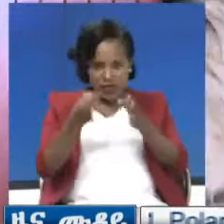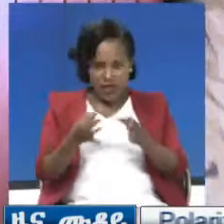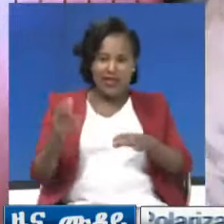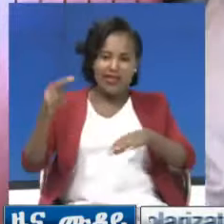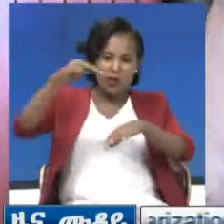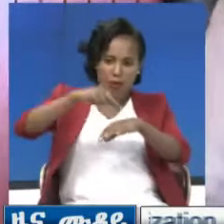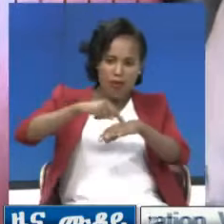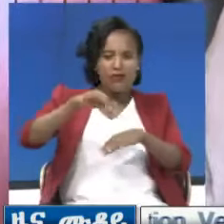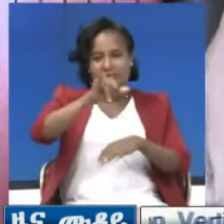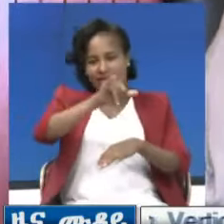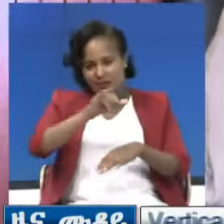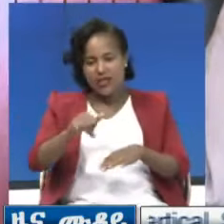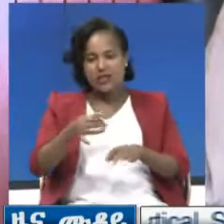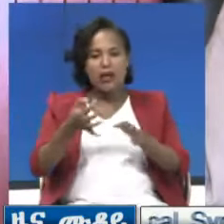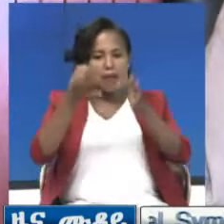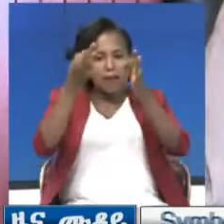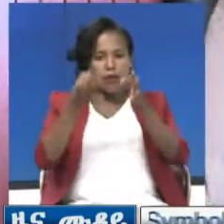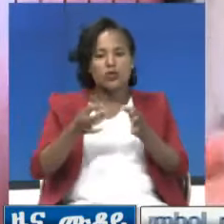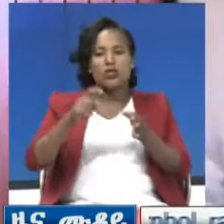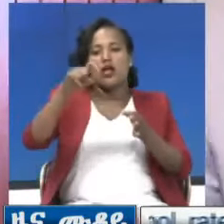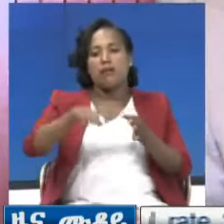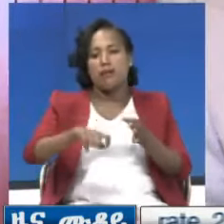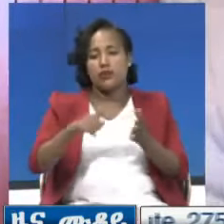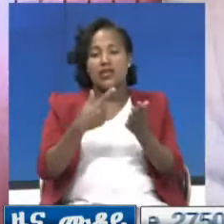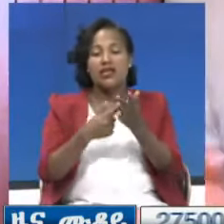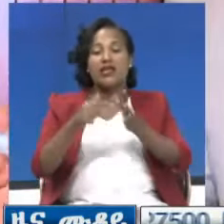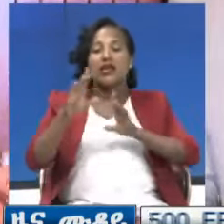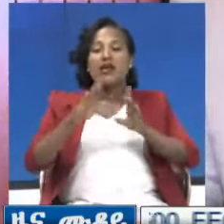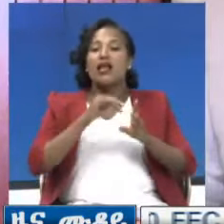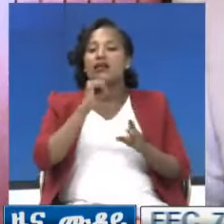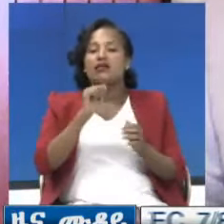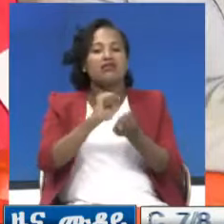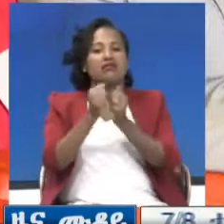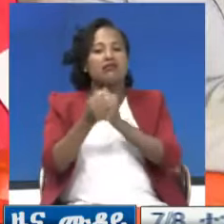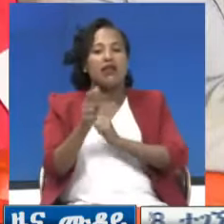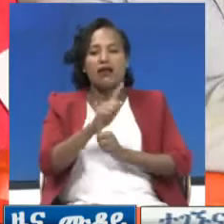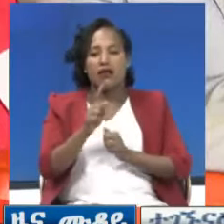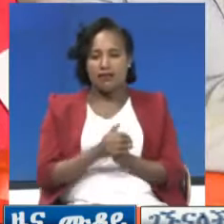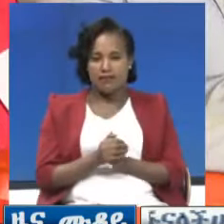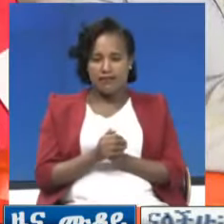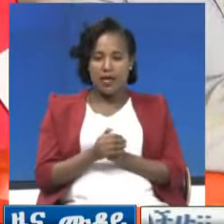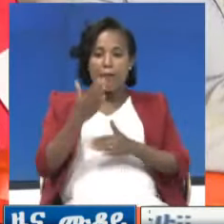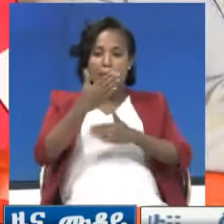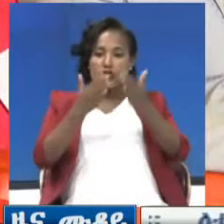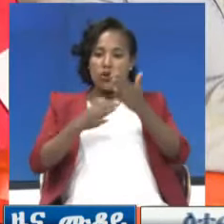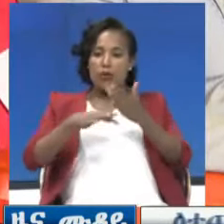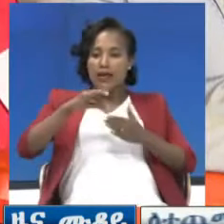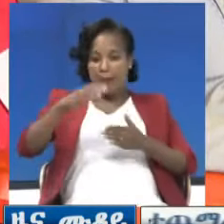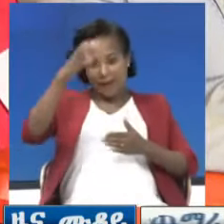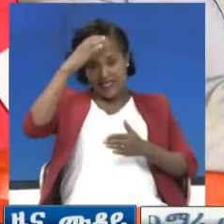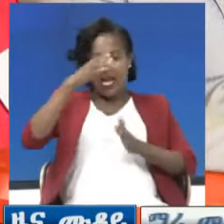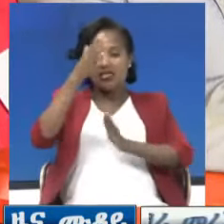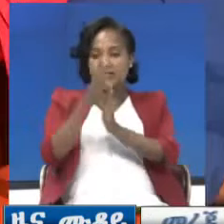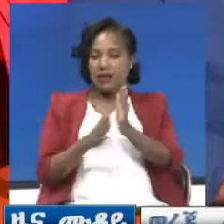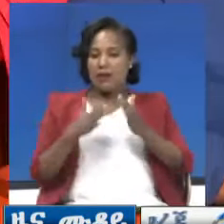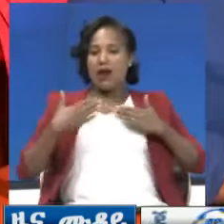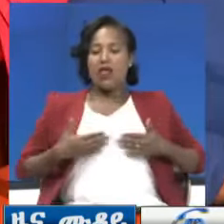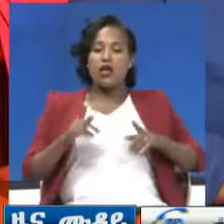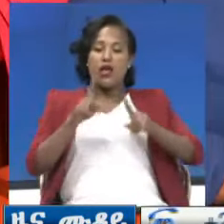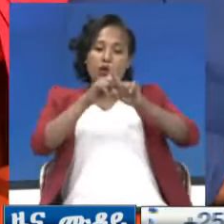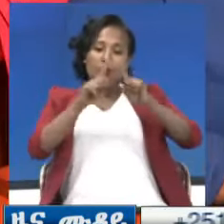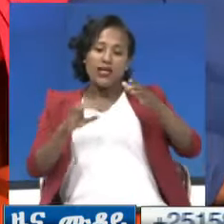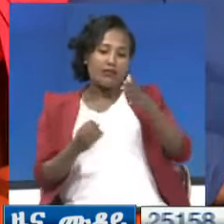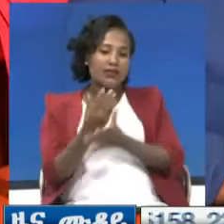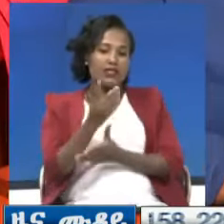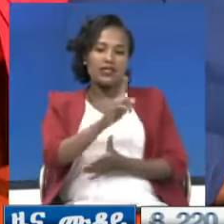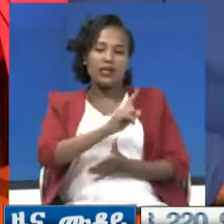ተቋማትም ሌሎችም መወሰን መቻል አለባቸው። ይህን ካላደረግን አንቀየርም። በየደረጃ የሚገኝ የመንግስት አስፈጻሚ አካል የልዩነት ምንጭ